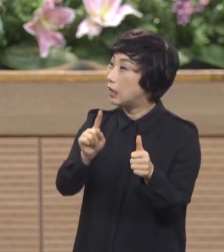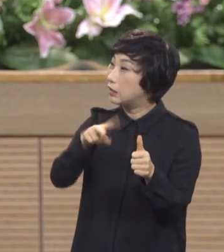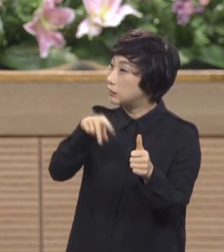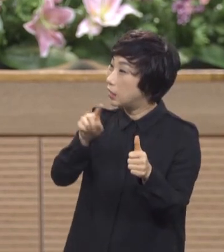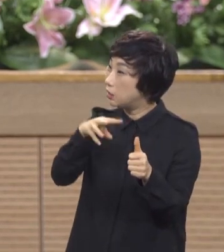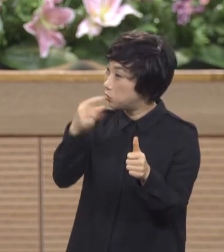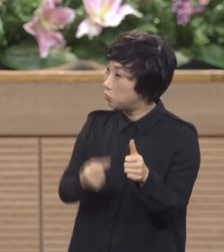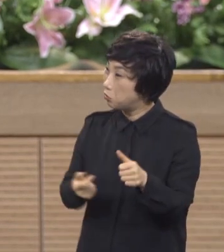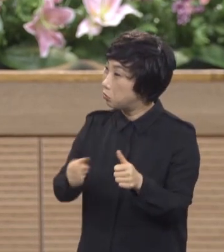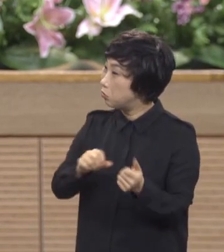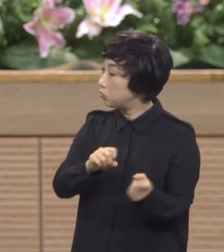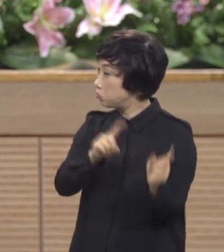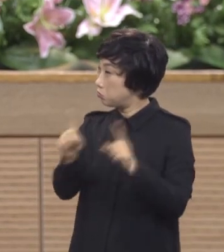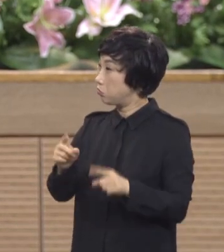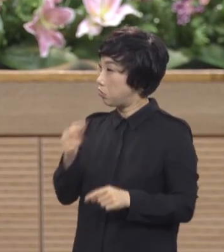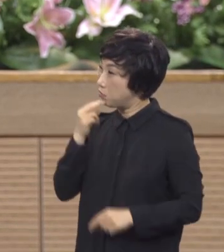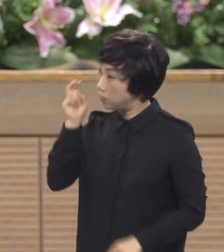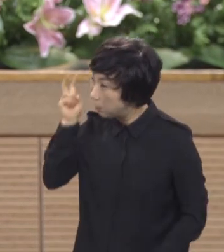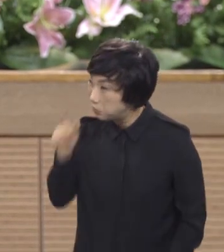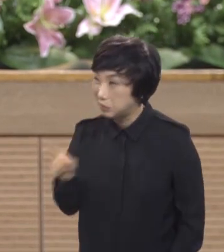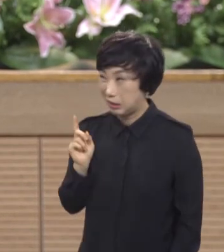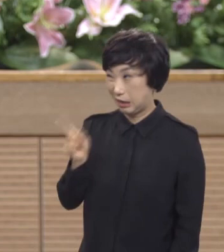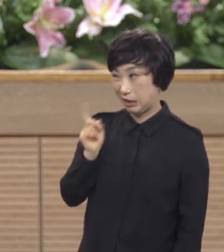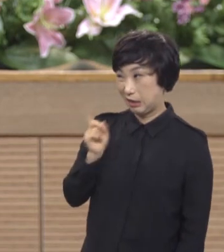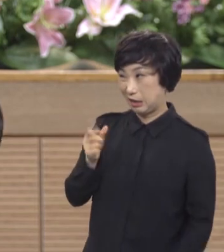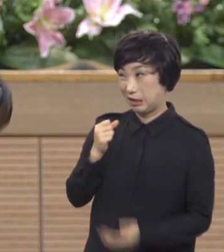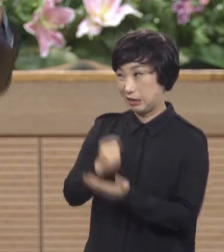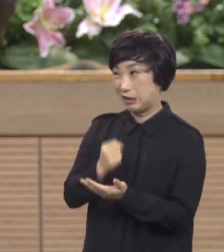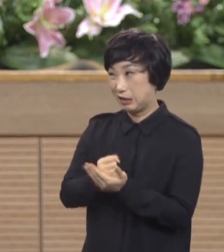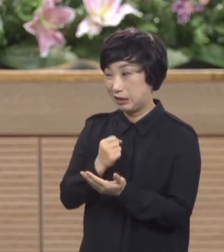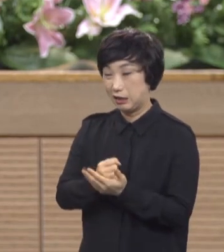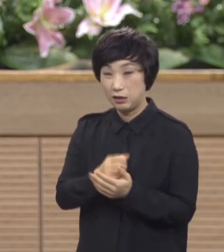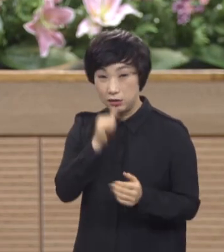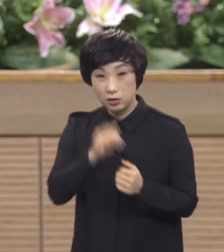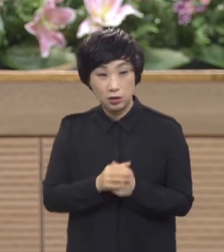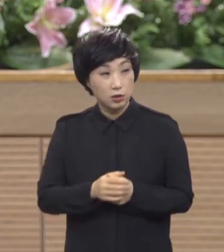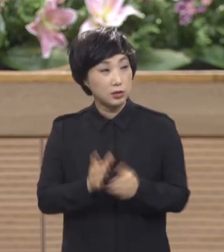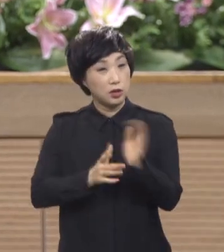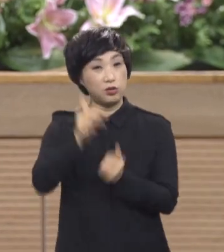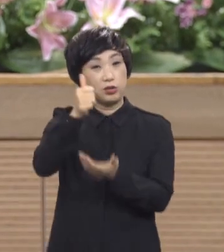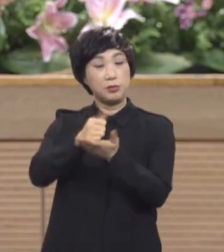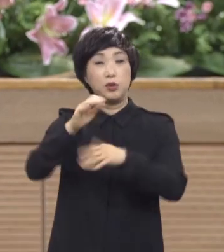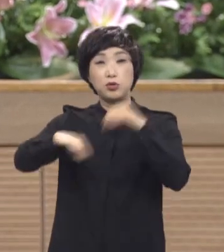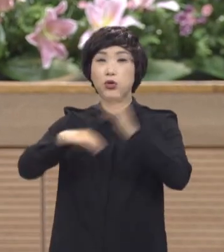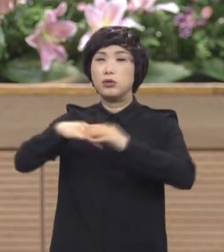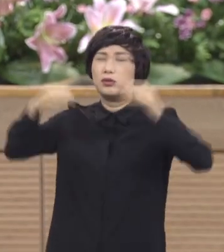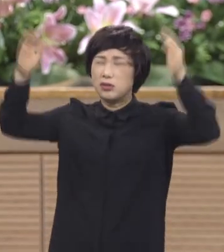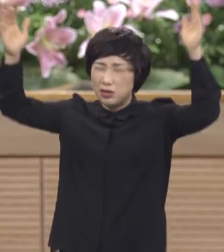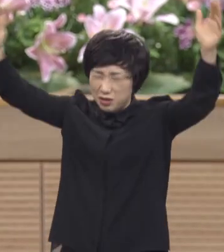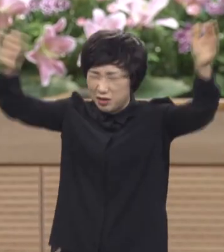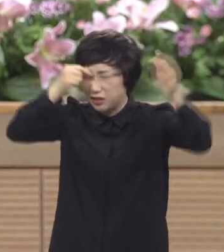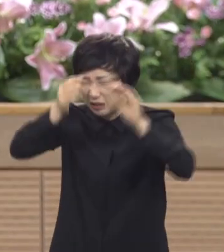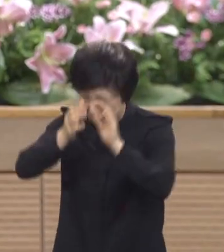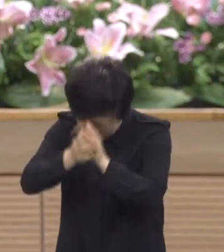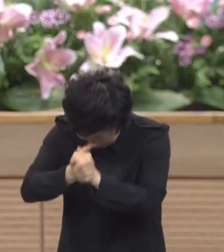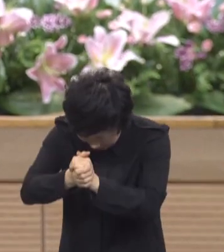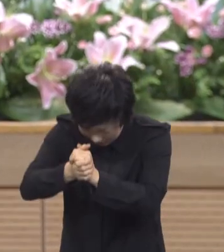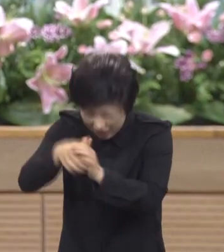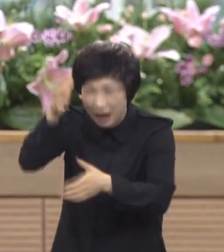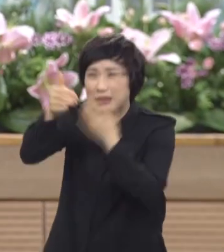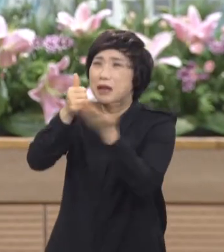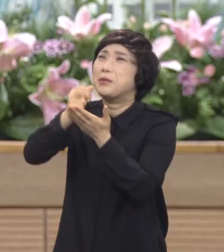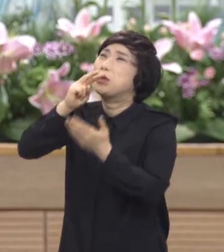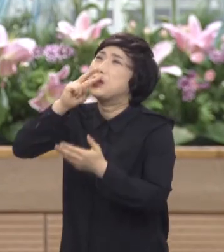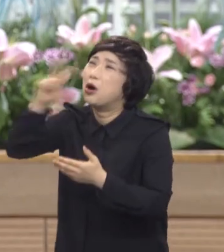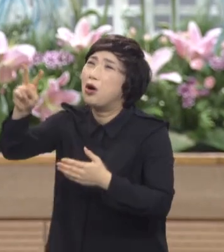모양이지 빈경됩니다 그때 예수께서 손을 들어 우러러보시면서 하나님이요